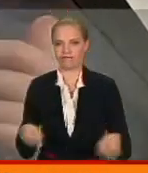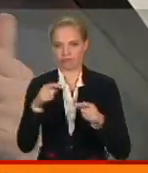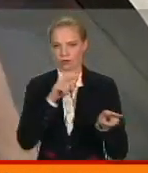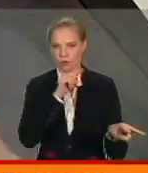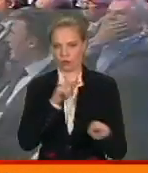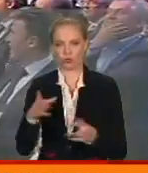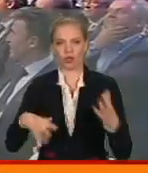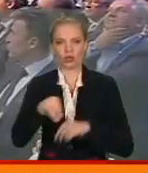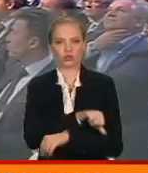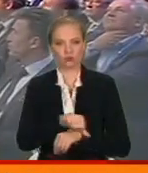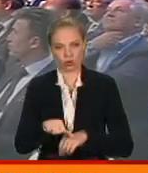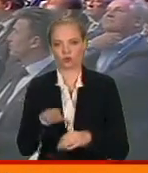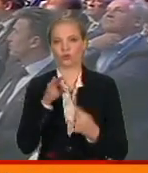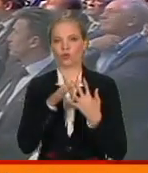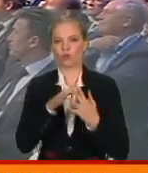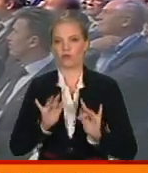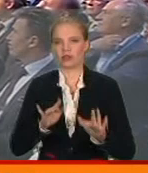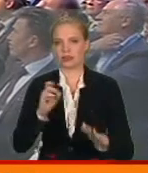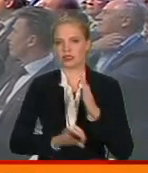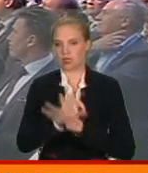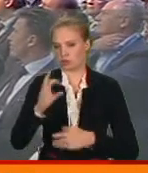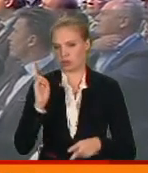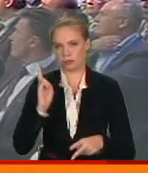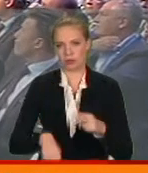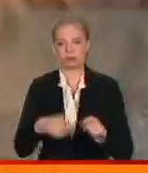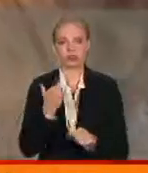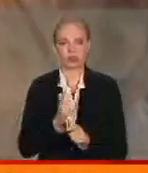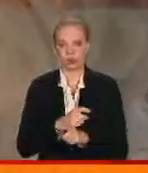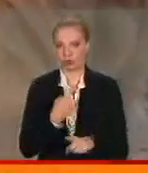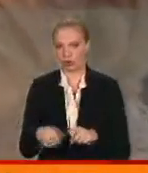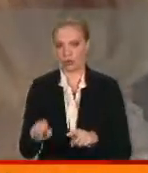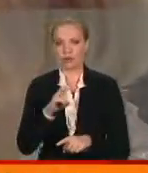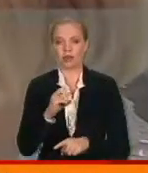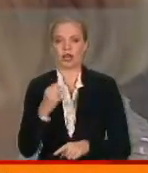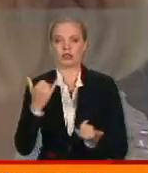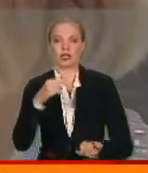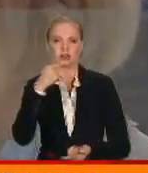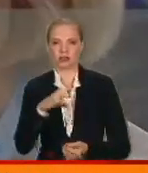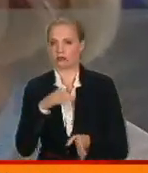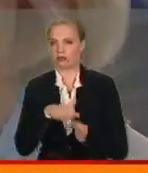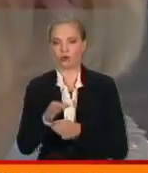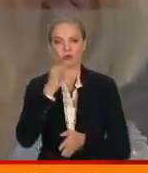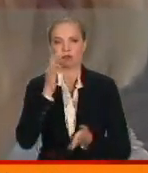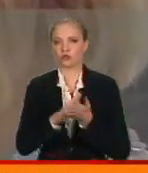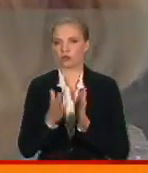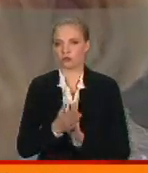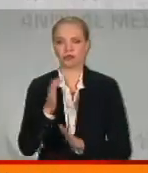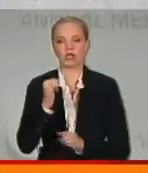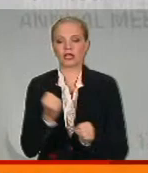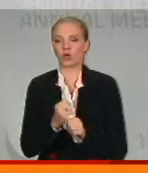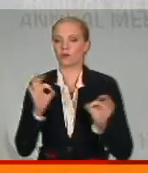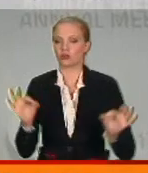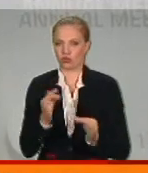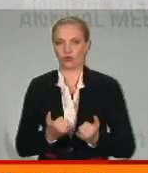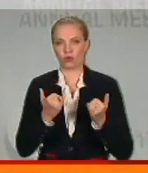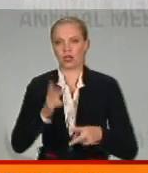контроль над усім кордоном то бойові дії на Сході пиняться дуже скоро проте наразі Кремль не виконує Мінських гогод і не робить нічого